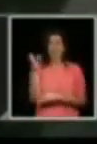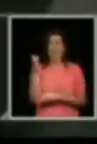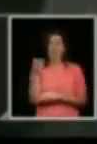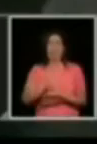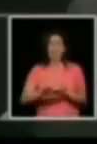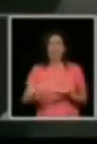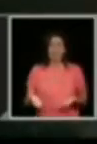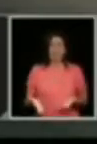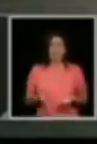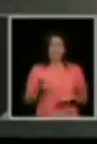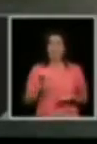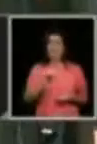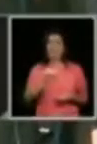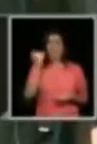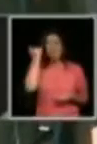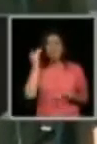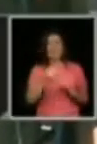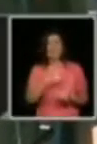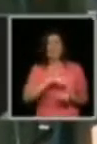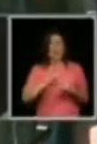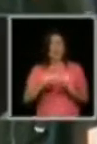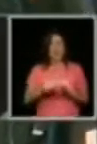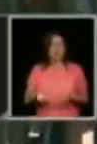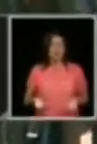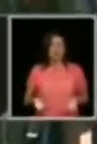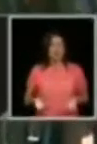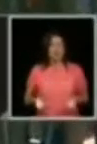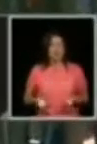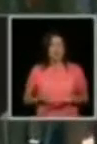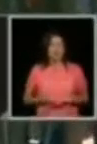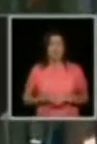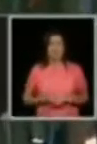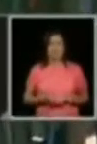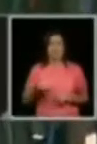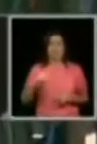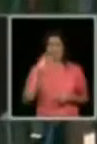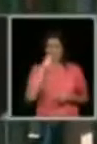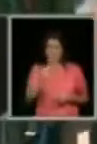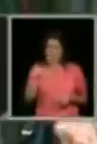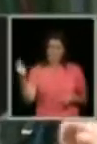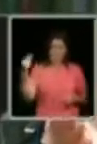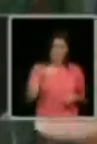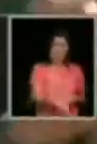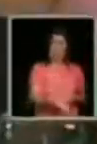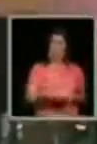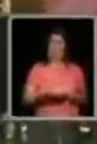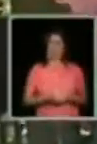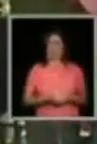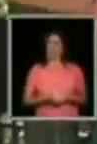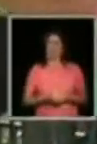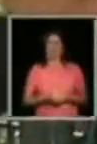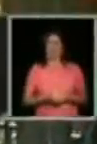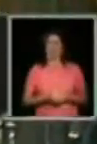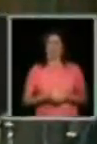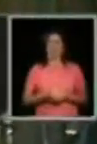בעניין השעייתו המיידית, ככה נאמר לנו. ואני מניחה שהוא יעבור את השימוע הזה ואנחנו נתעדכן ונדע מה קורה עם זה. עכשיו,